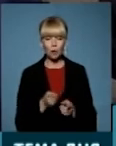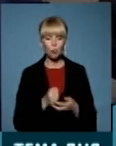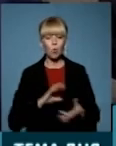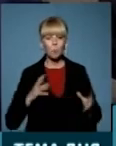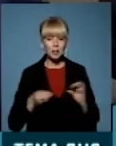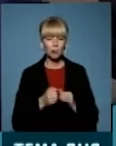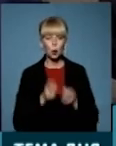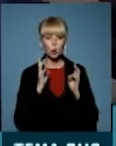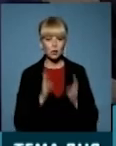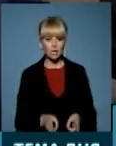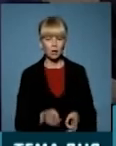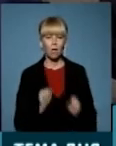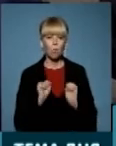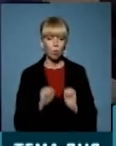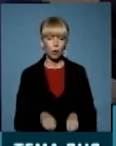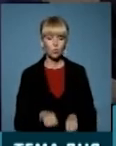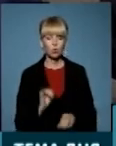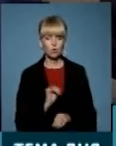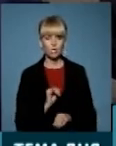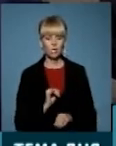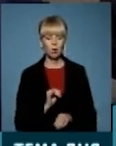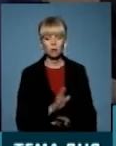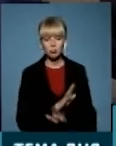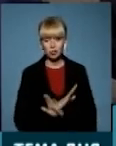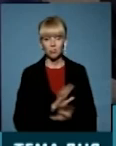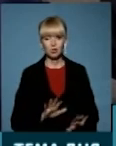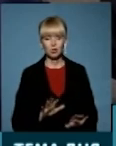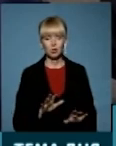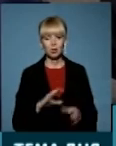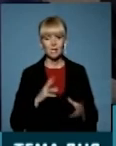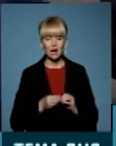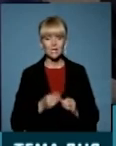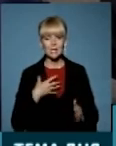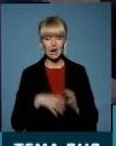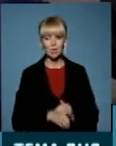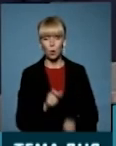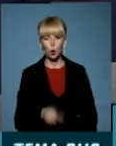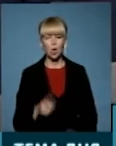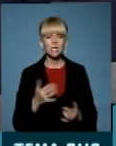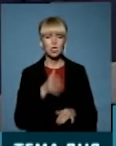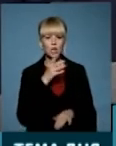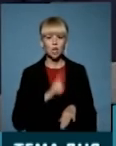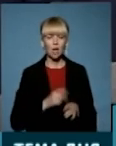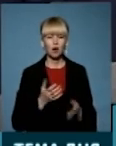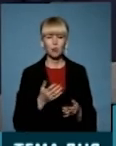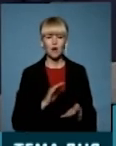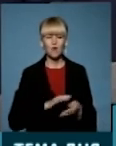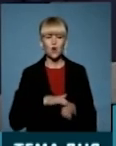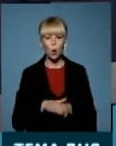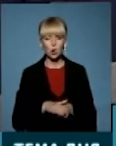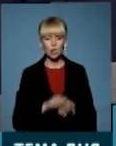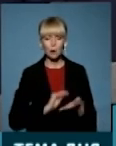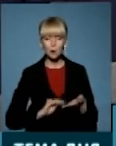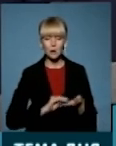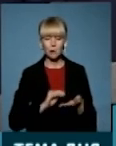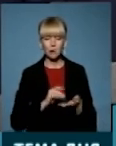призвести до трагічних, а можливо, там, фатальних наслідків і загибелі людей. А скільки часу на виконання приписів? Тобто після того, як